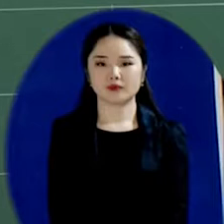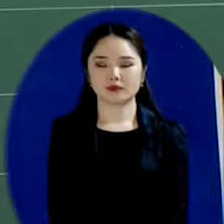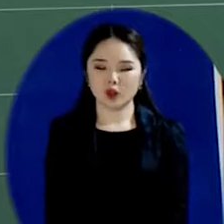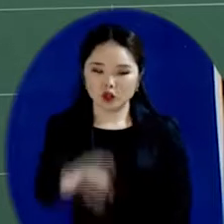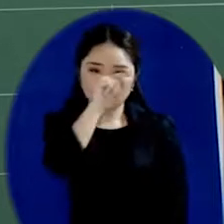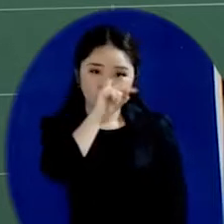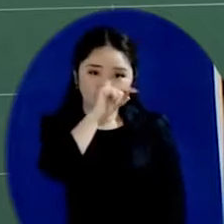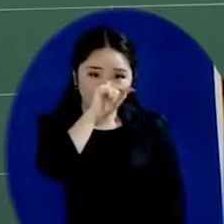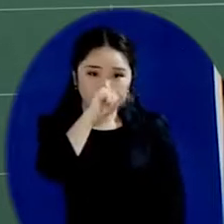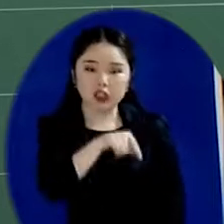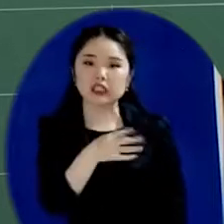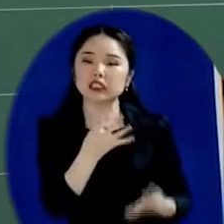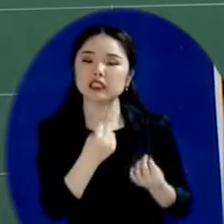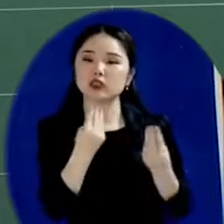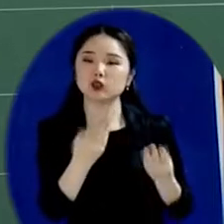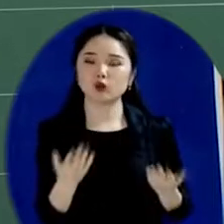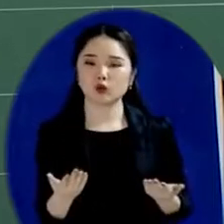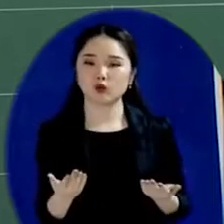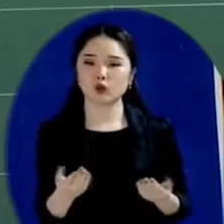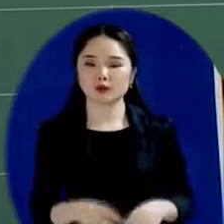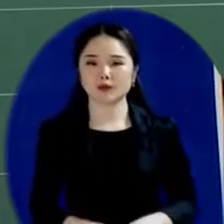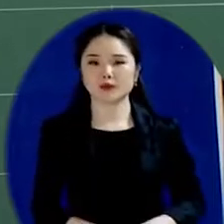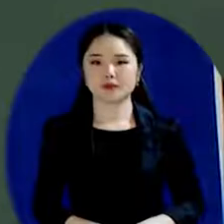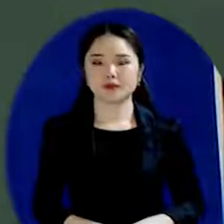Зүгий хід байна уу? Тоолоорой.